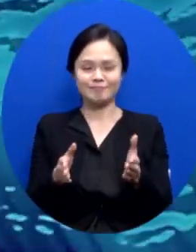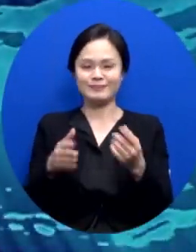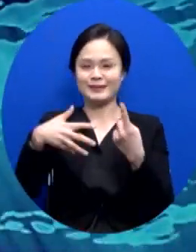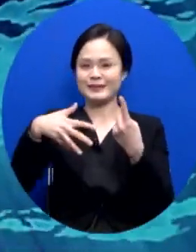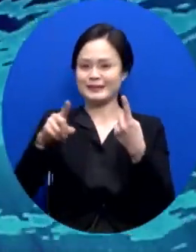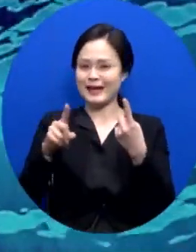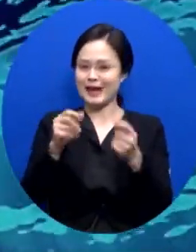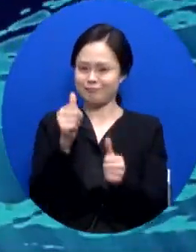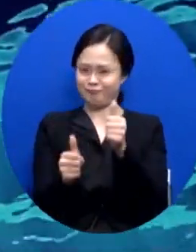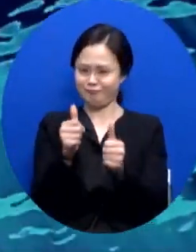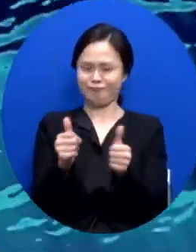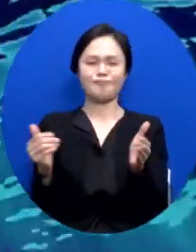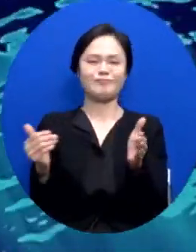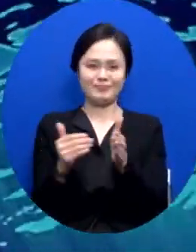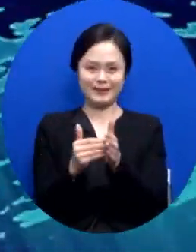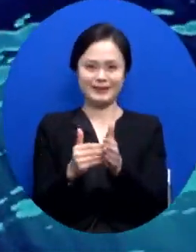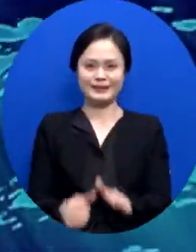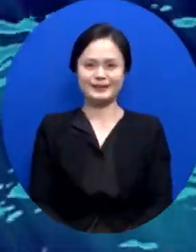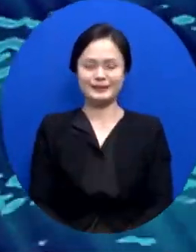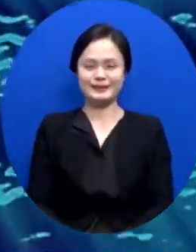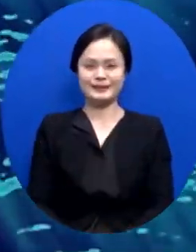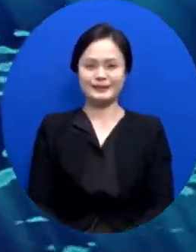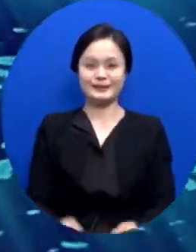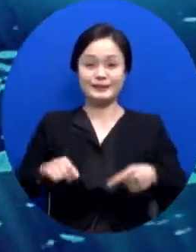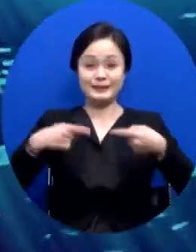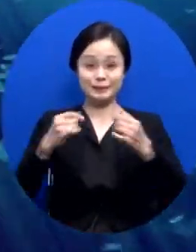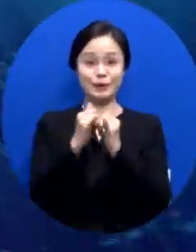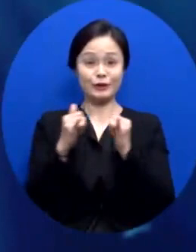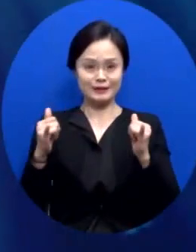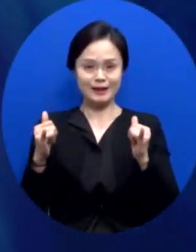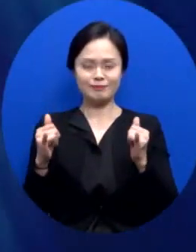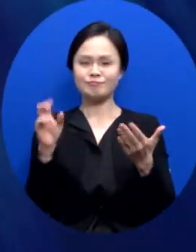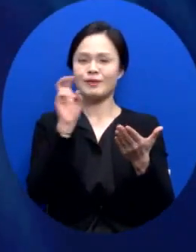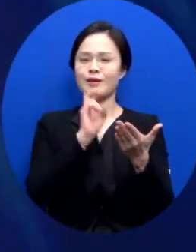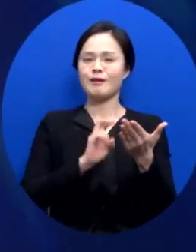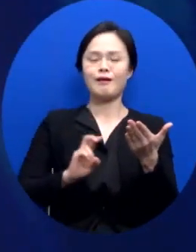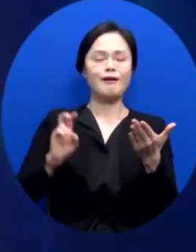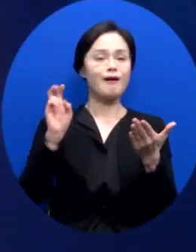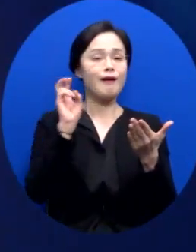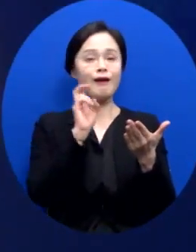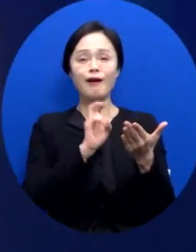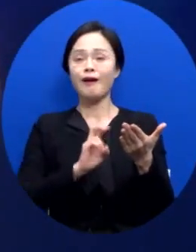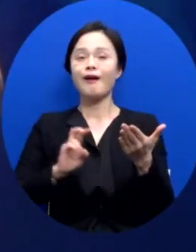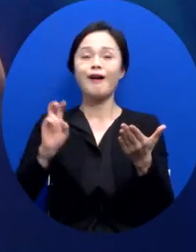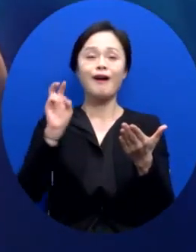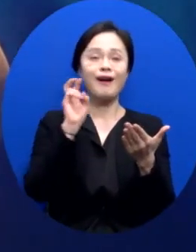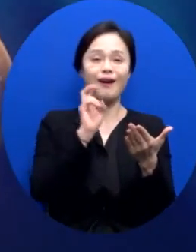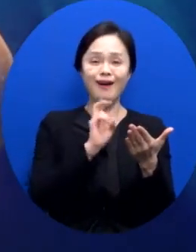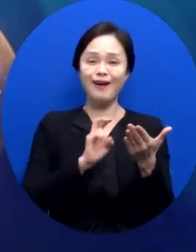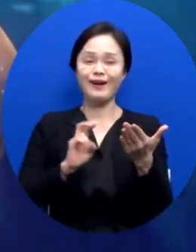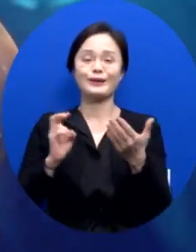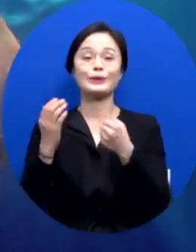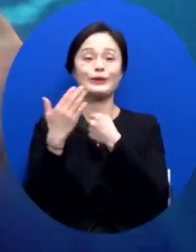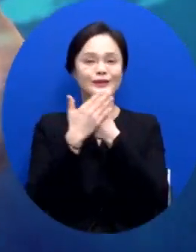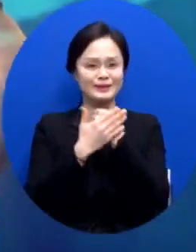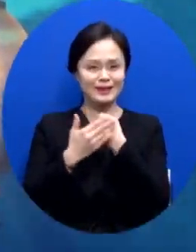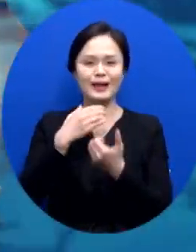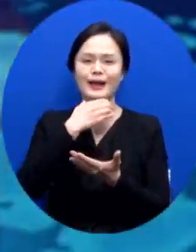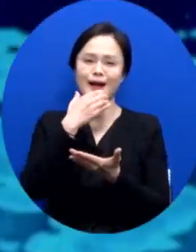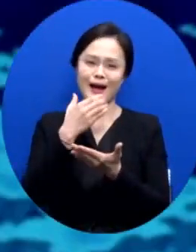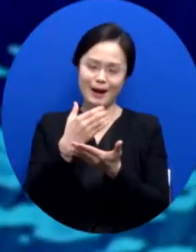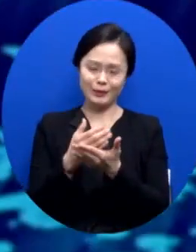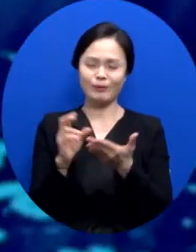받았습니다. 무대에 오른 참가자들은 그동안 갈고 닦은 기량을 뽐내면서도 찬송가가 지닌 은혜와 감동을